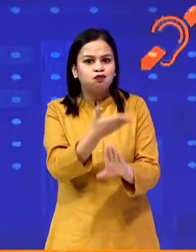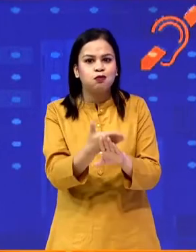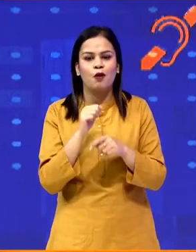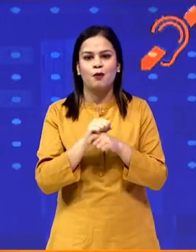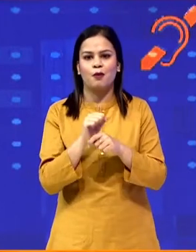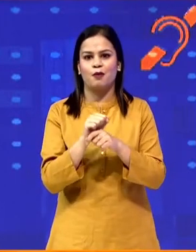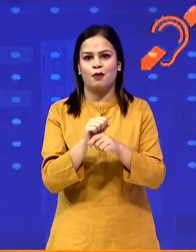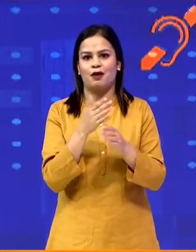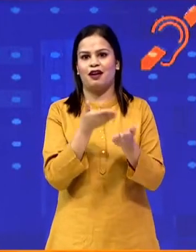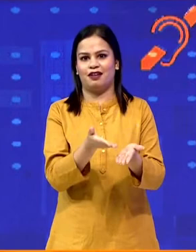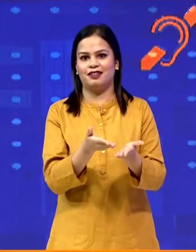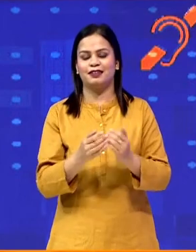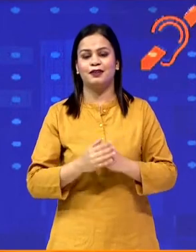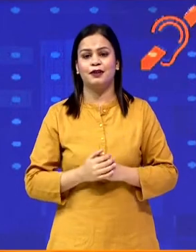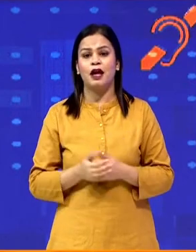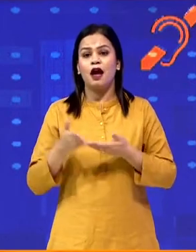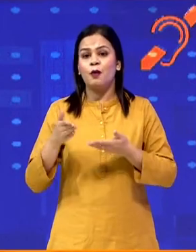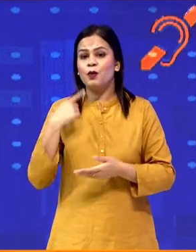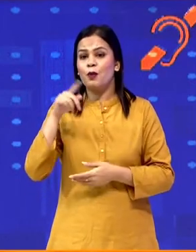करियर